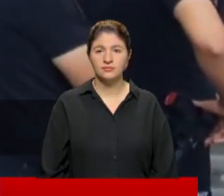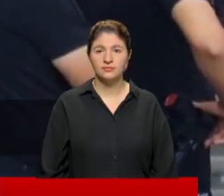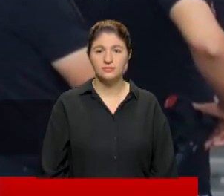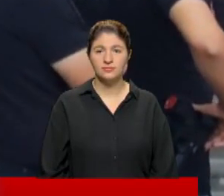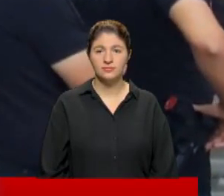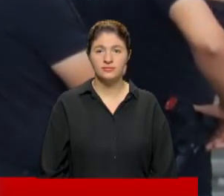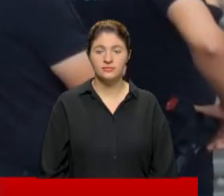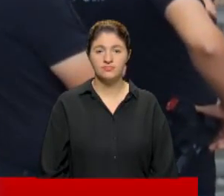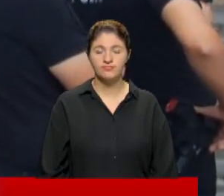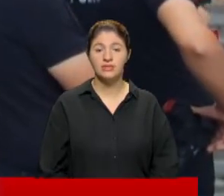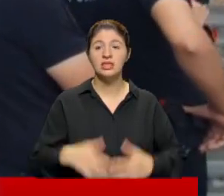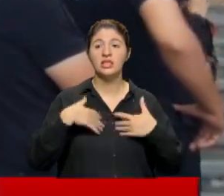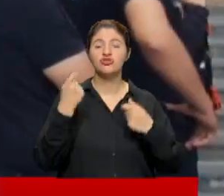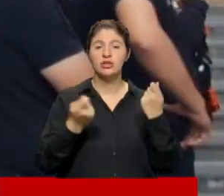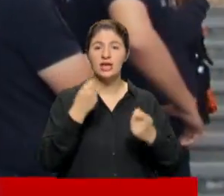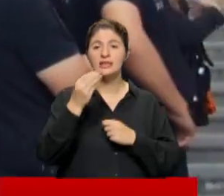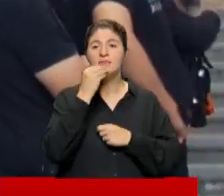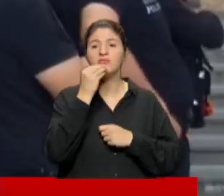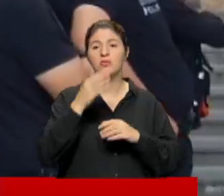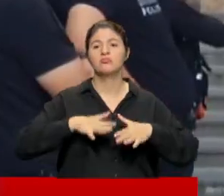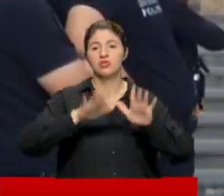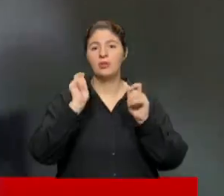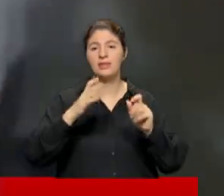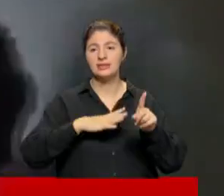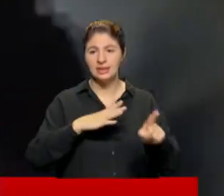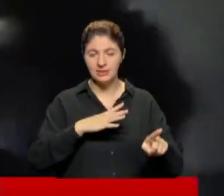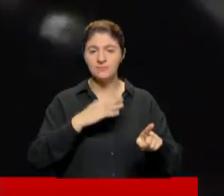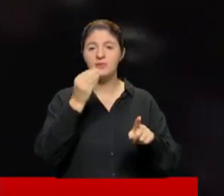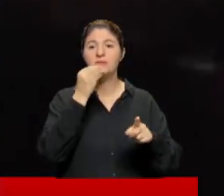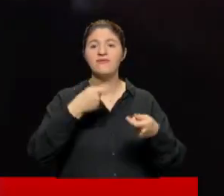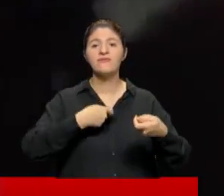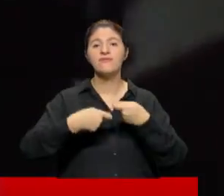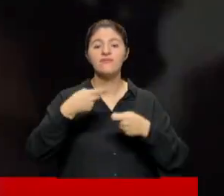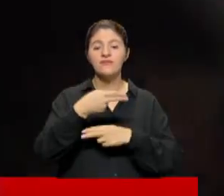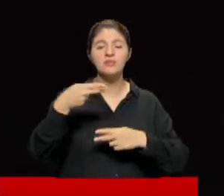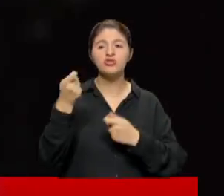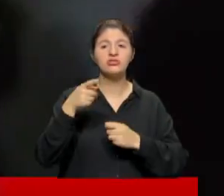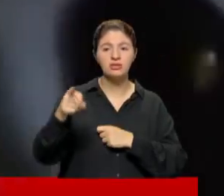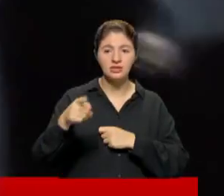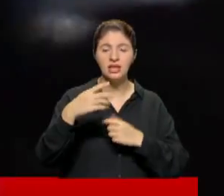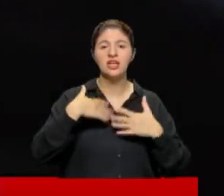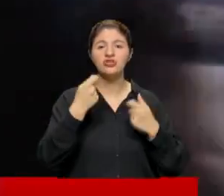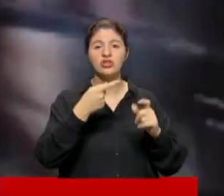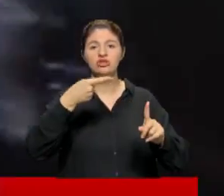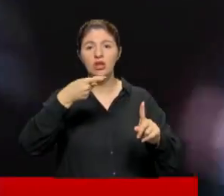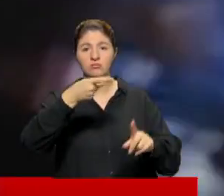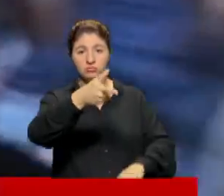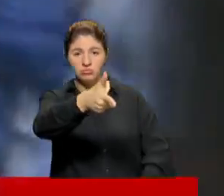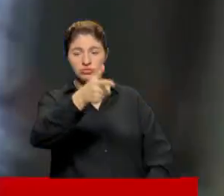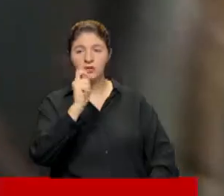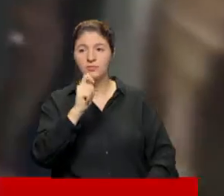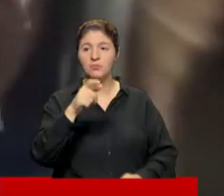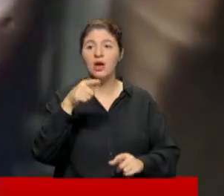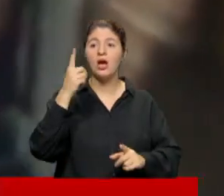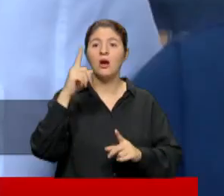olacak sağlık çalışanları yemekleri boyk etmek istedi yemek firması çalışanı İsa sağlıkçılara silah doğrultup